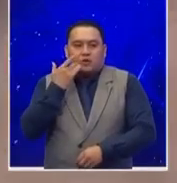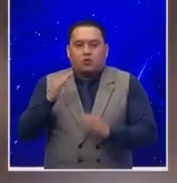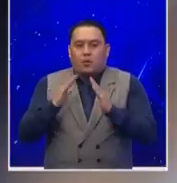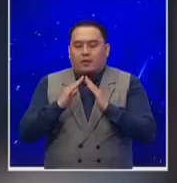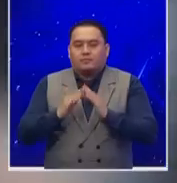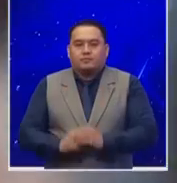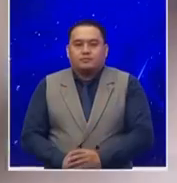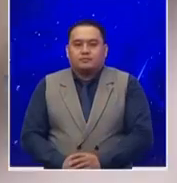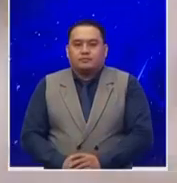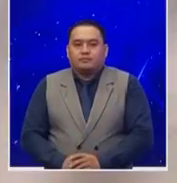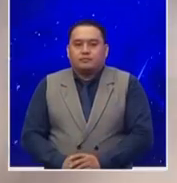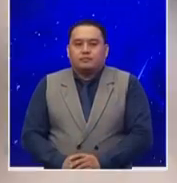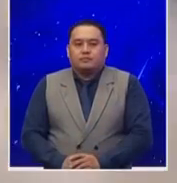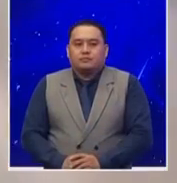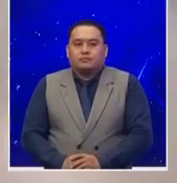пей, алды бұшқа.